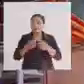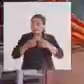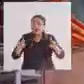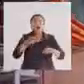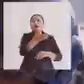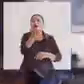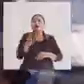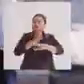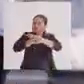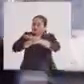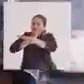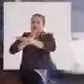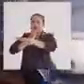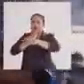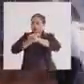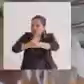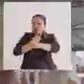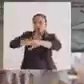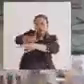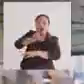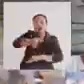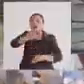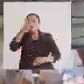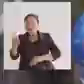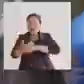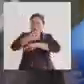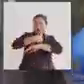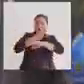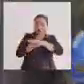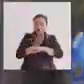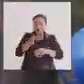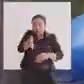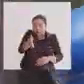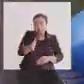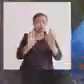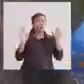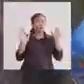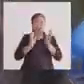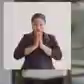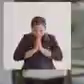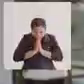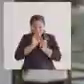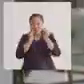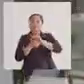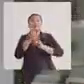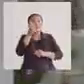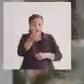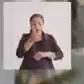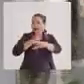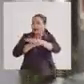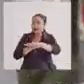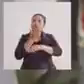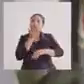ប៉ុន្តែអ្នកអាចការពារការចម្លងមកខ្លួនអ្នកនិងអ្នកដទៃបានដោយការសម្ពាធគ្នាជំនួសដោយការចាប់ដៃជៀសវាងយកដៃប៉ះមុខមាត់ច្រ